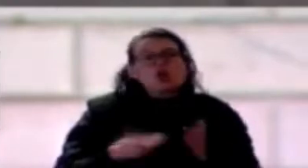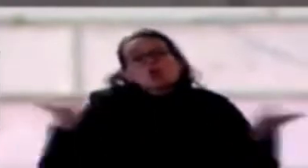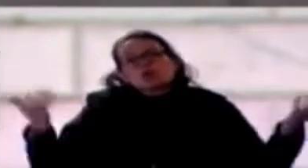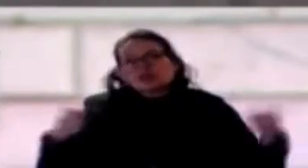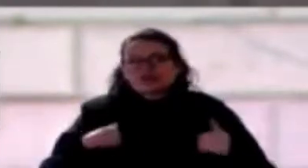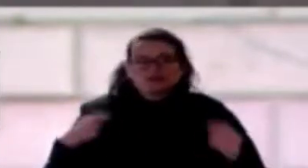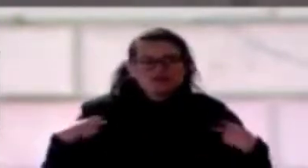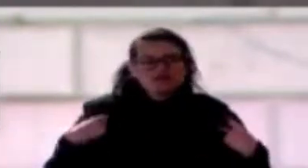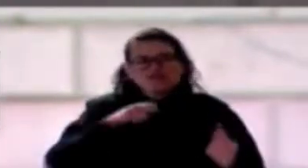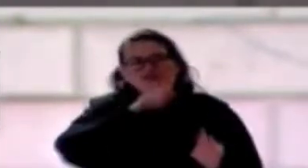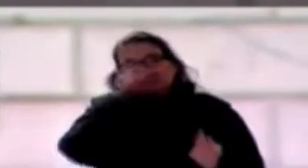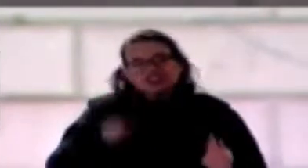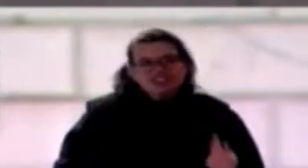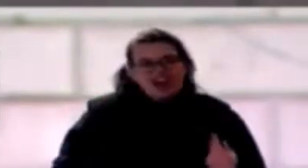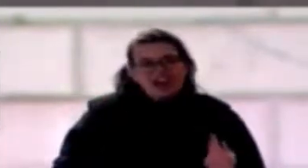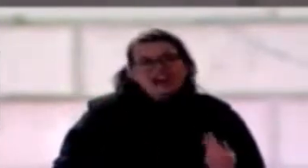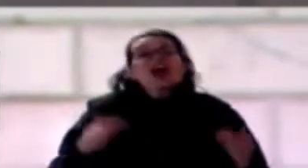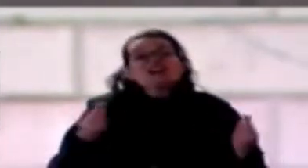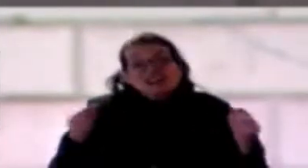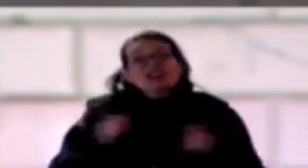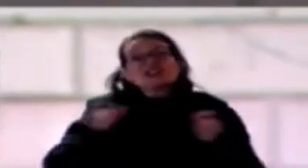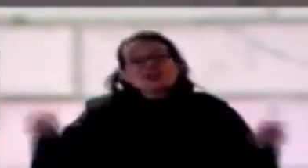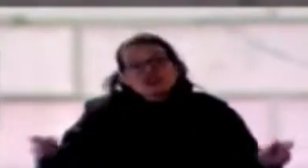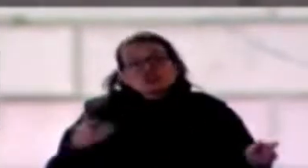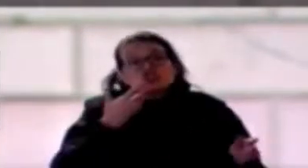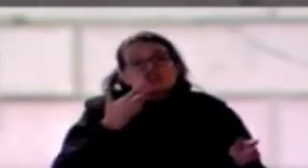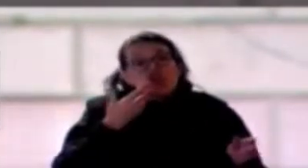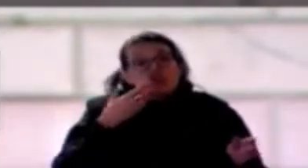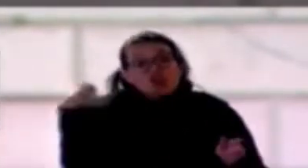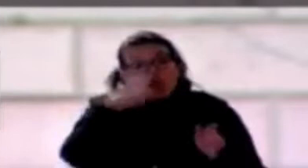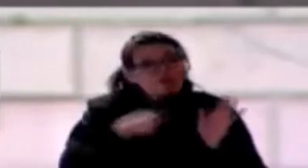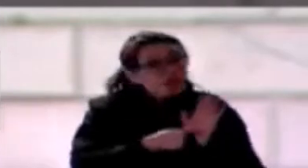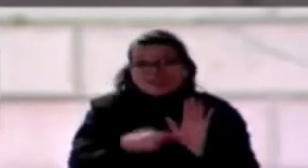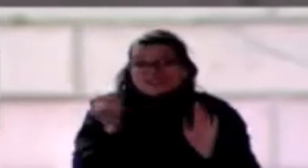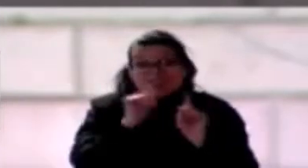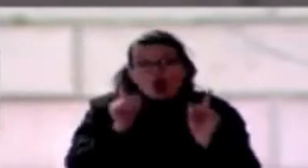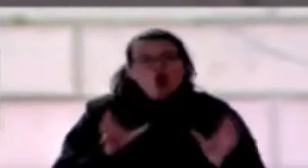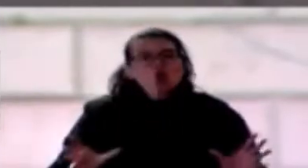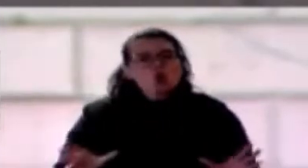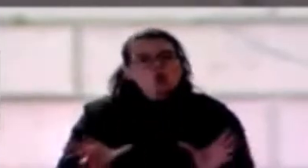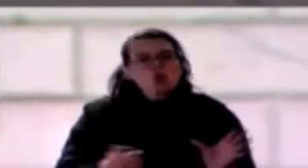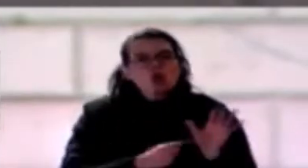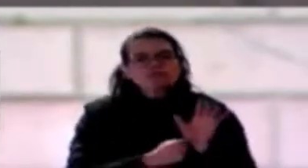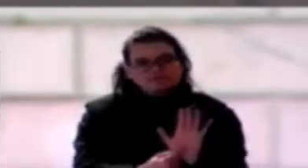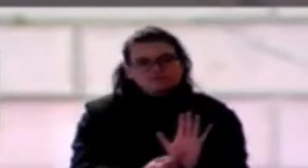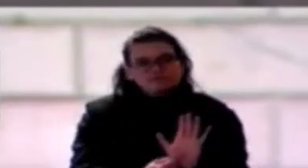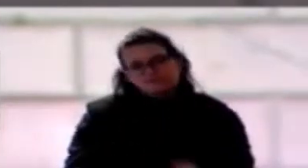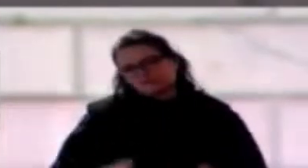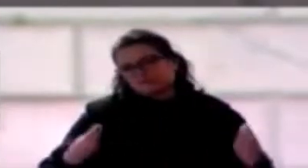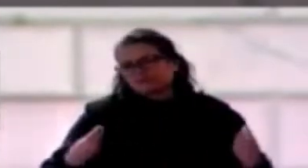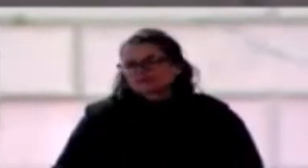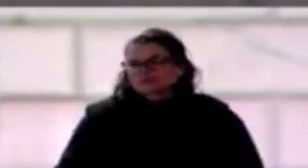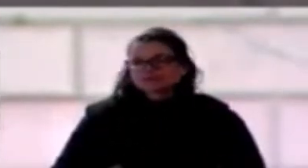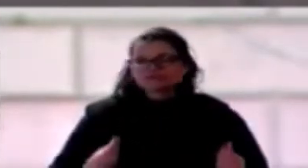tanti preferiscono mettere il culo su una persona, su una poltrona, e poi